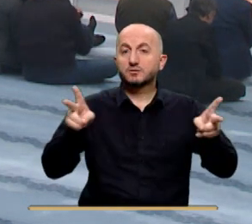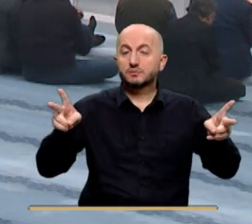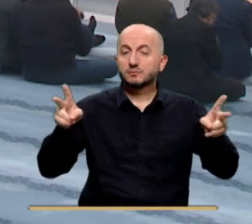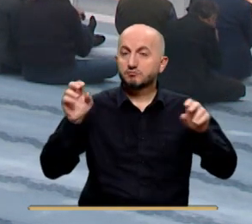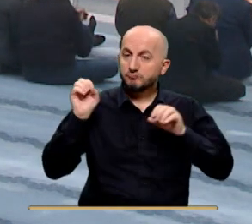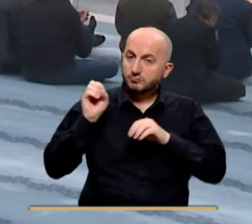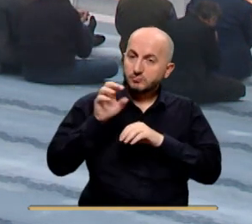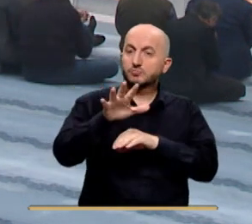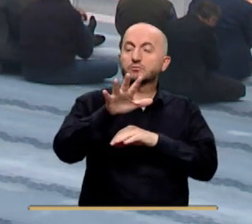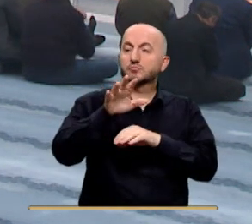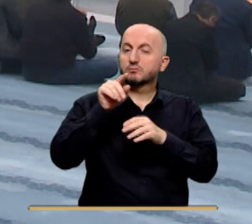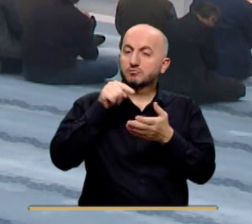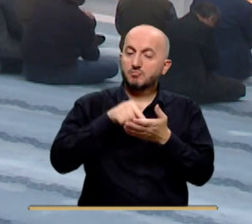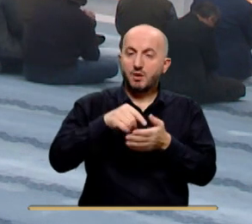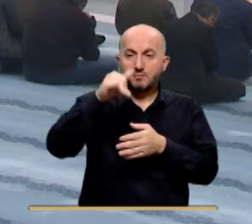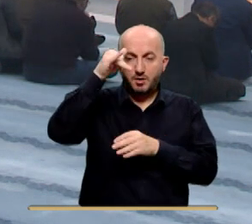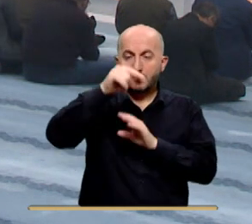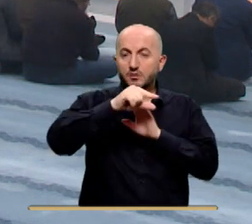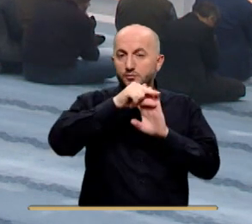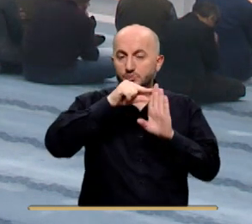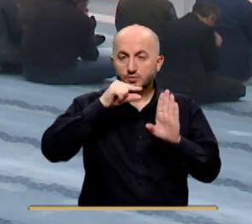noktasında Bakara suresi